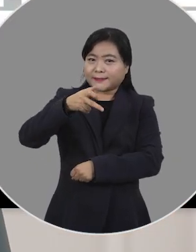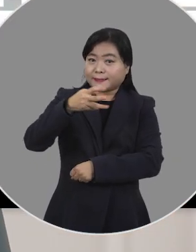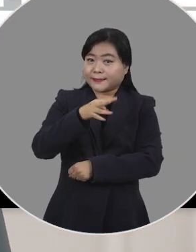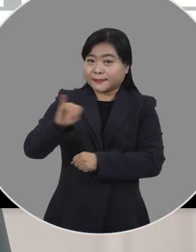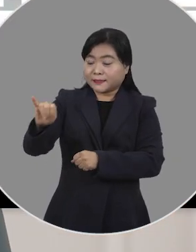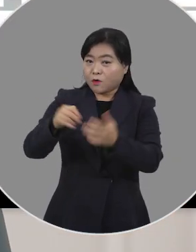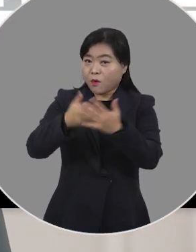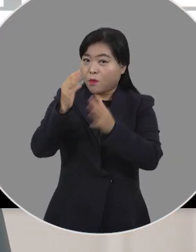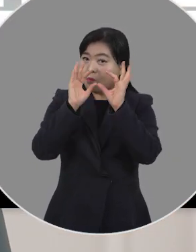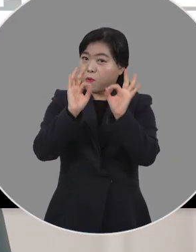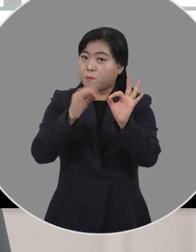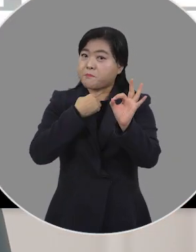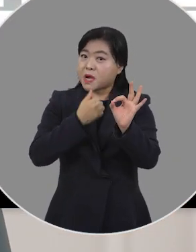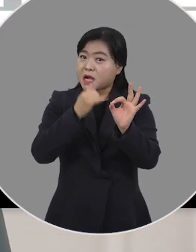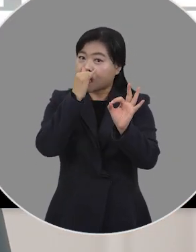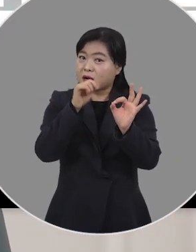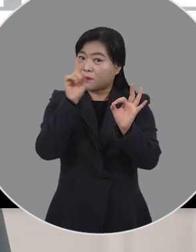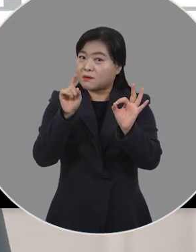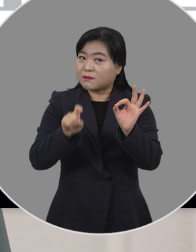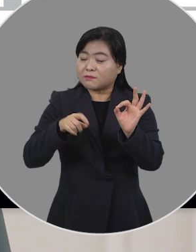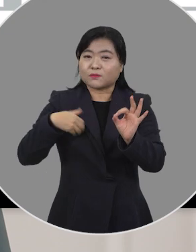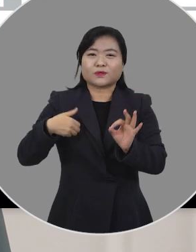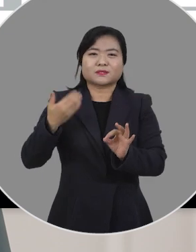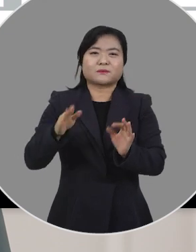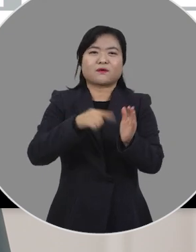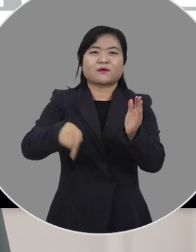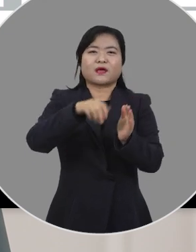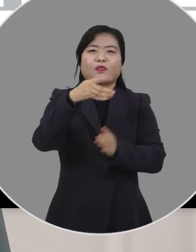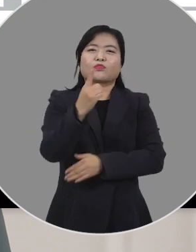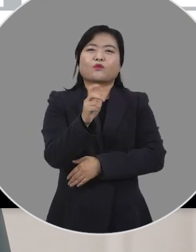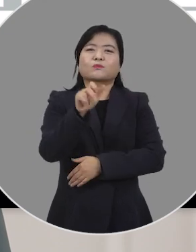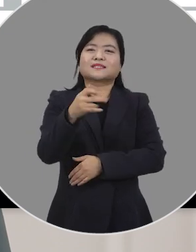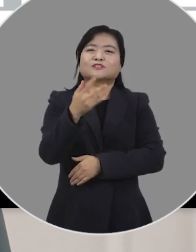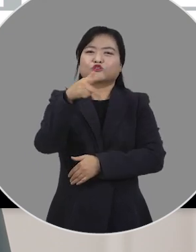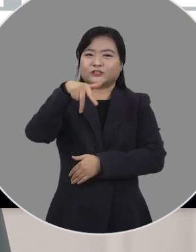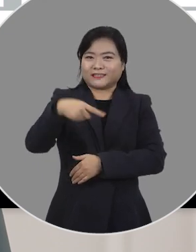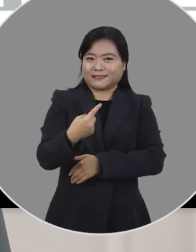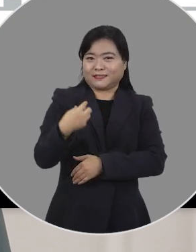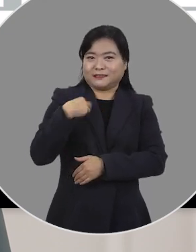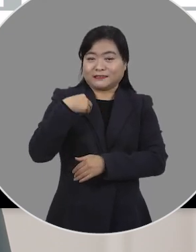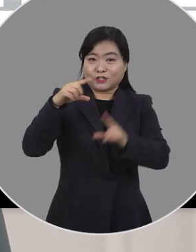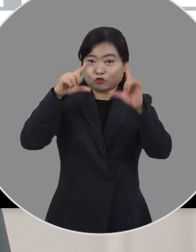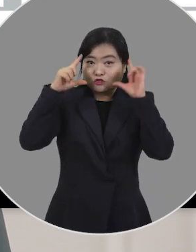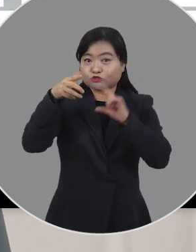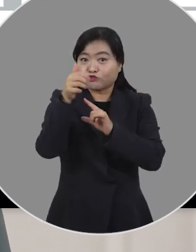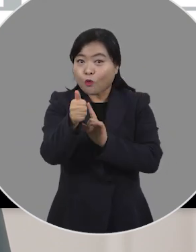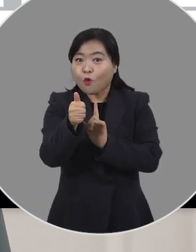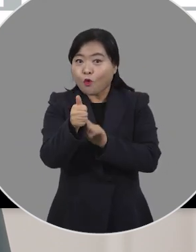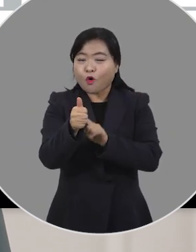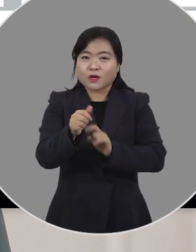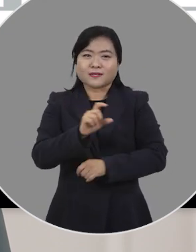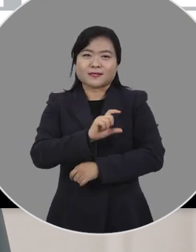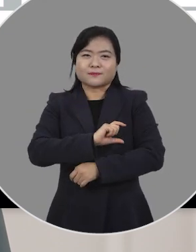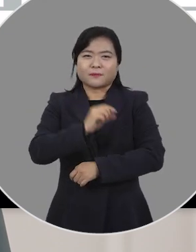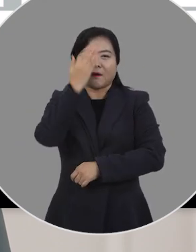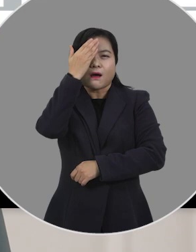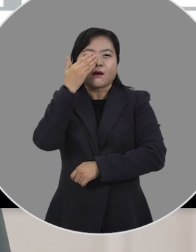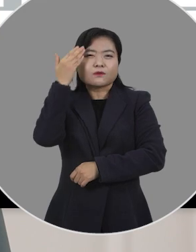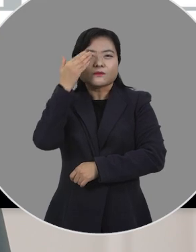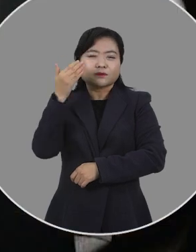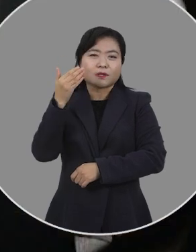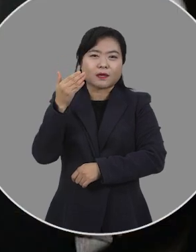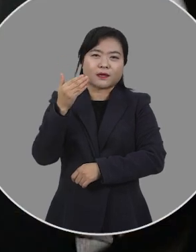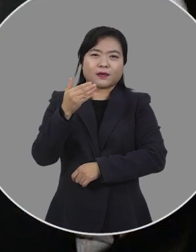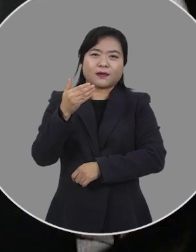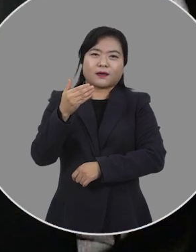이를 보신 분들이 있을지 모르겠는데, 네, 네. 거기에 톰 크루즈가 주연했죠. 거기 주인공, 애꾸는의